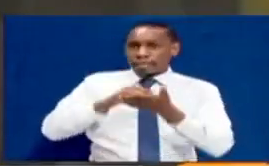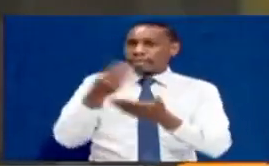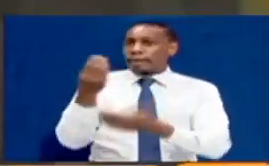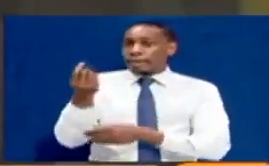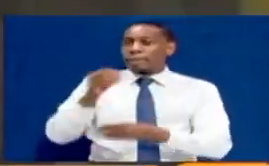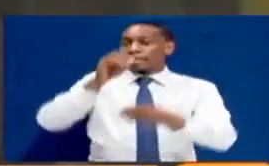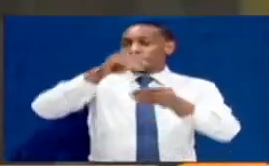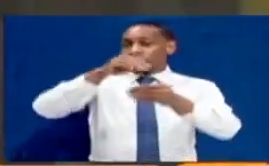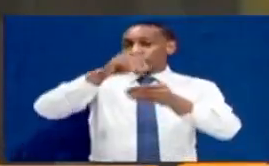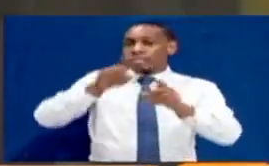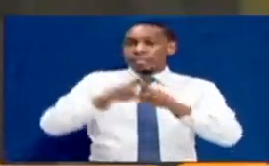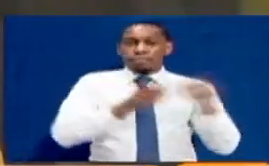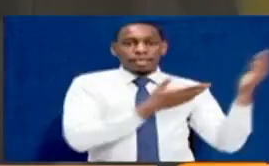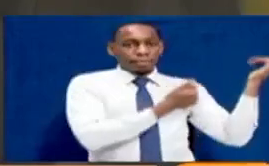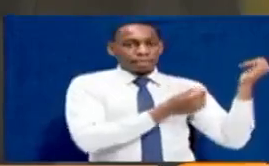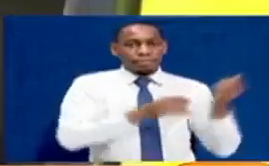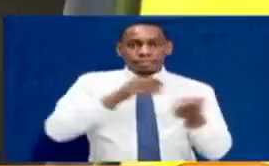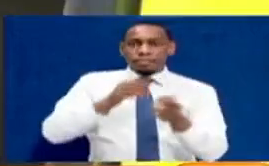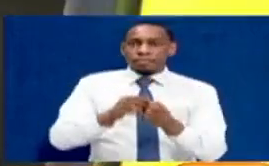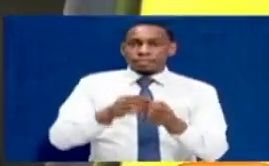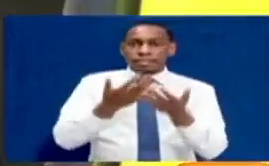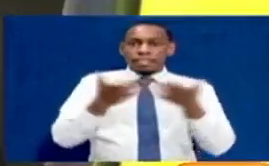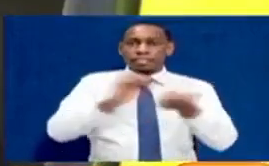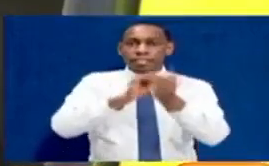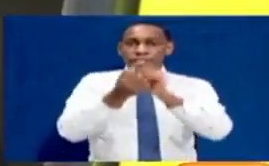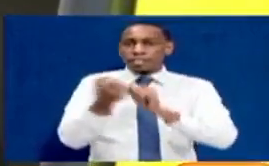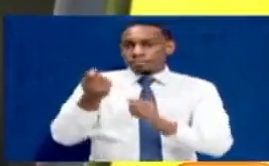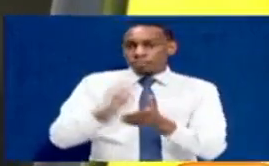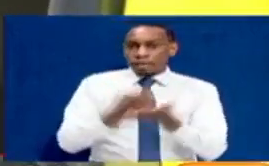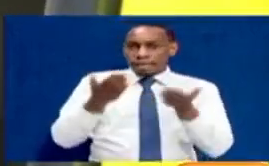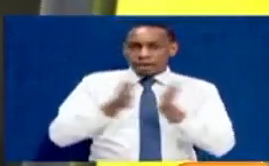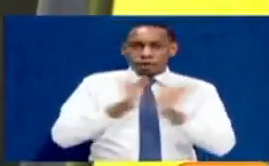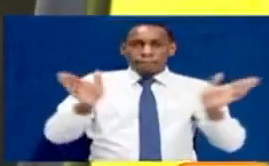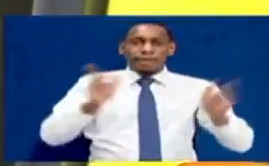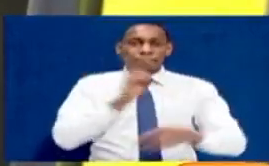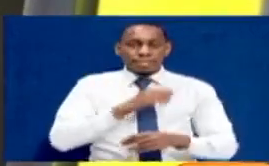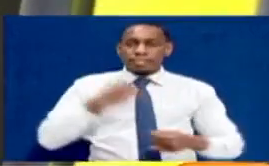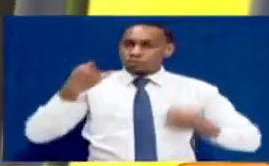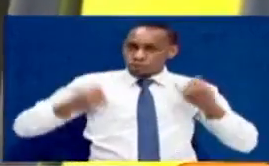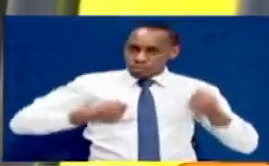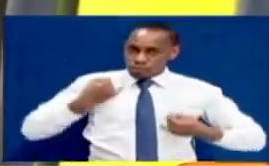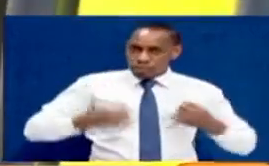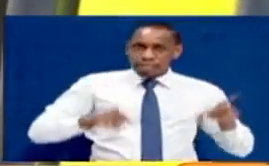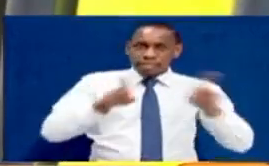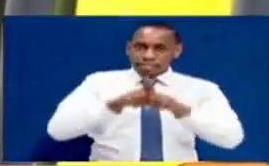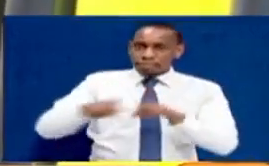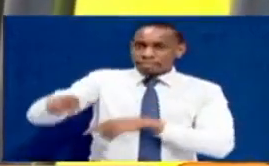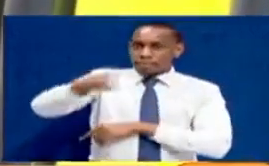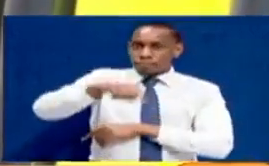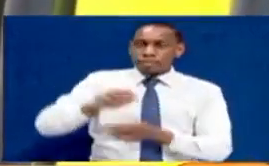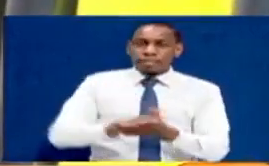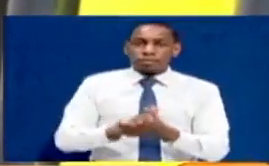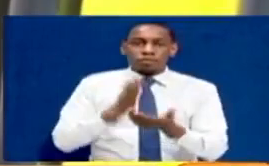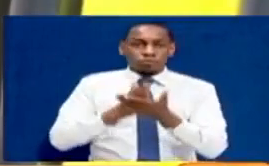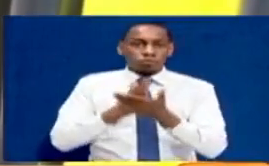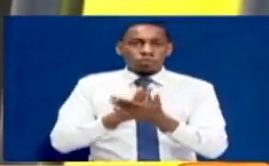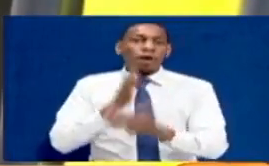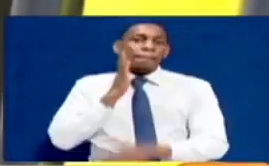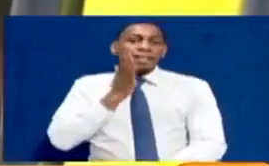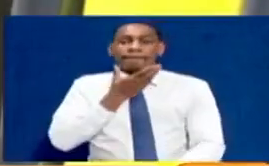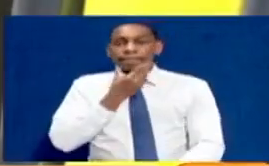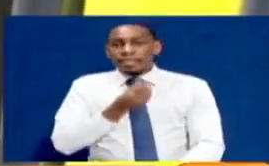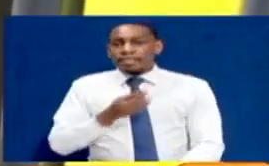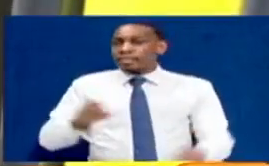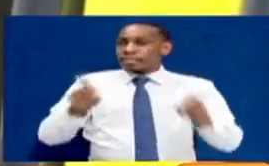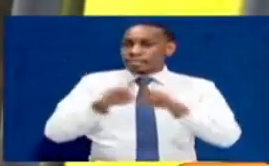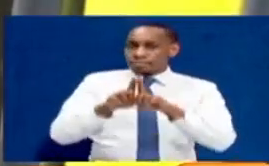inaingia kutoka, tuna expect mambo change kidogo. Sasa hivi vile tumefunguliwa tumefurahia. Hata sisi ndo mama, sisi ndo baba.